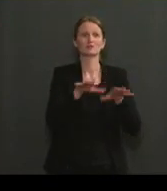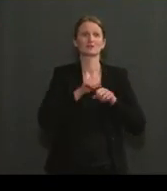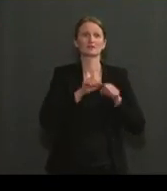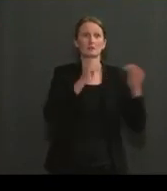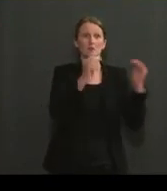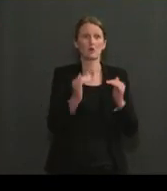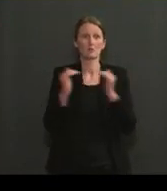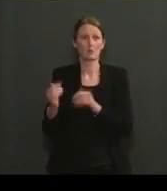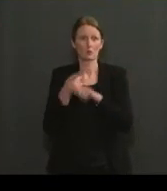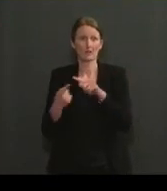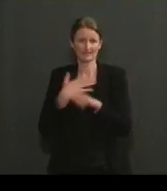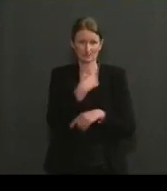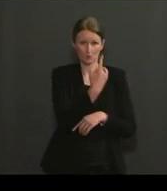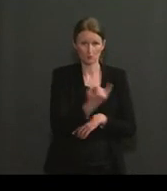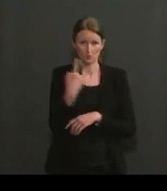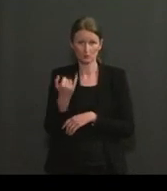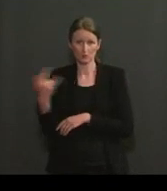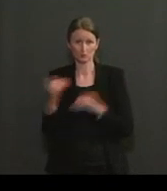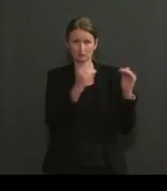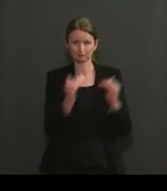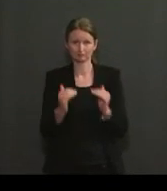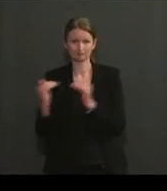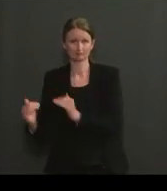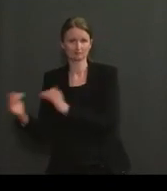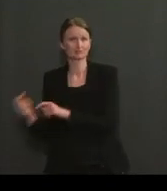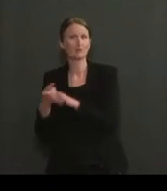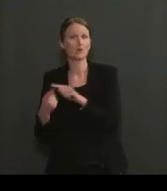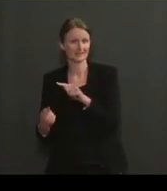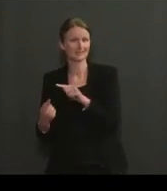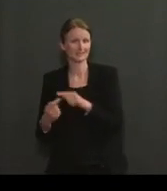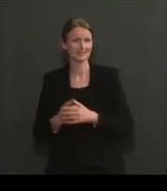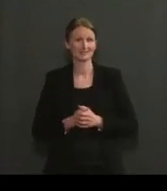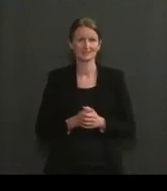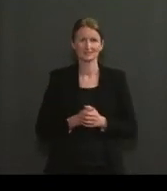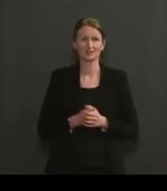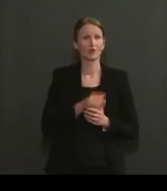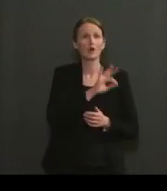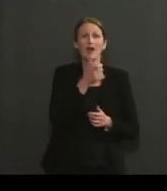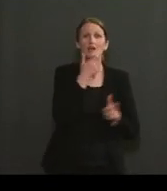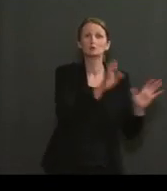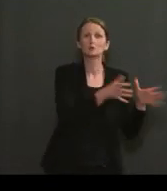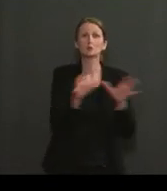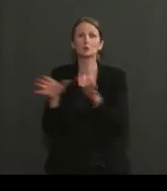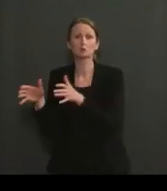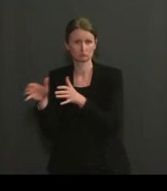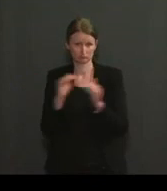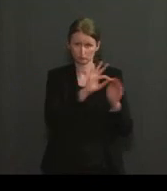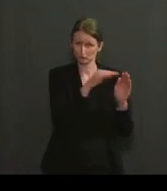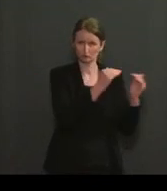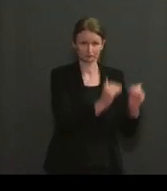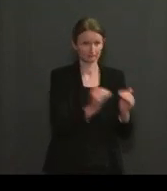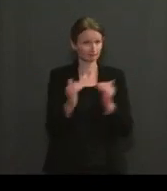Cette baisse se produit dans toutes les tranches d'âge. Elle est un peu moins prononcée chez les enfants et chez les